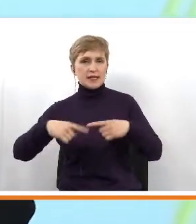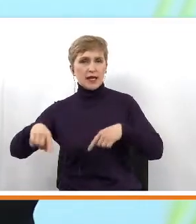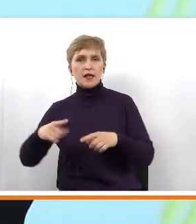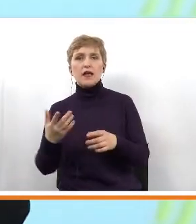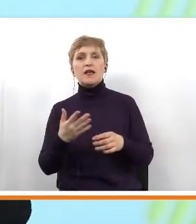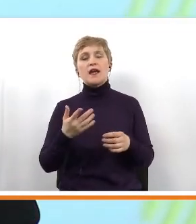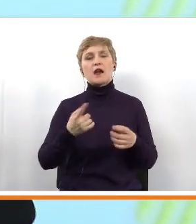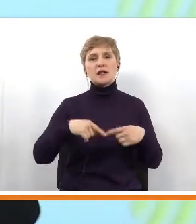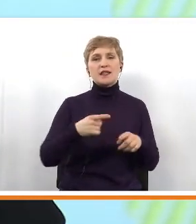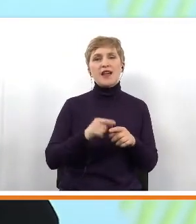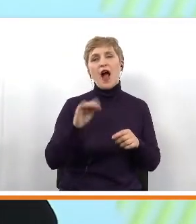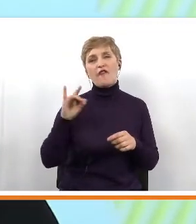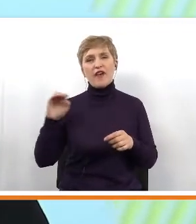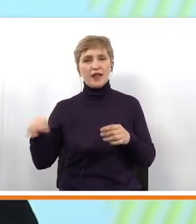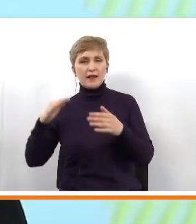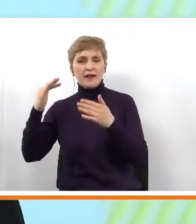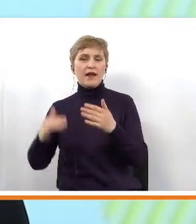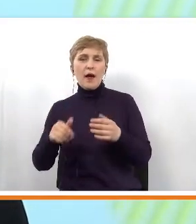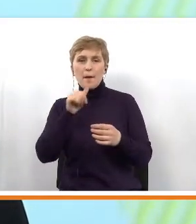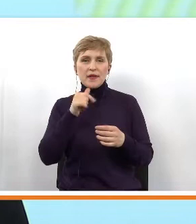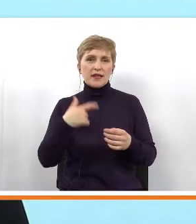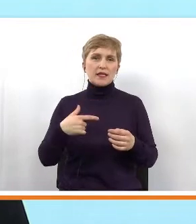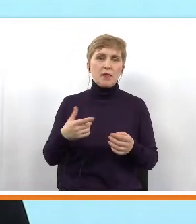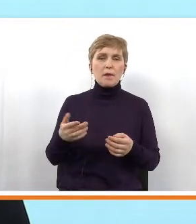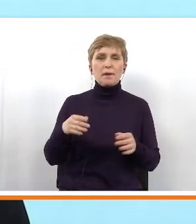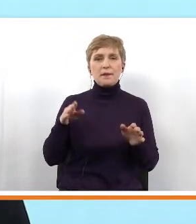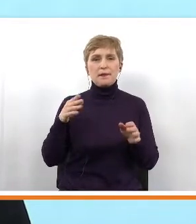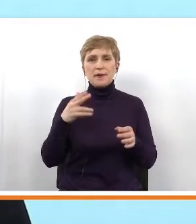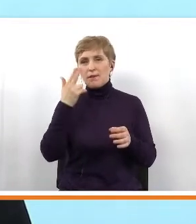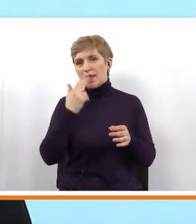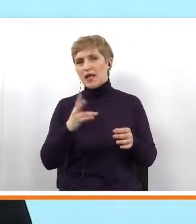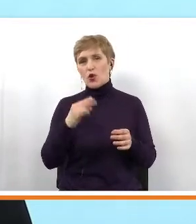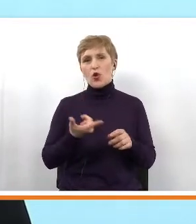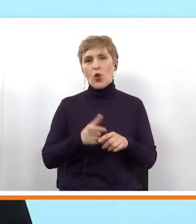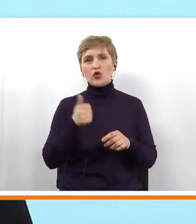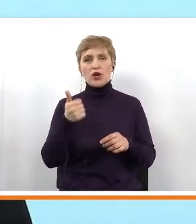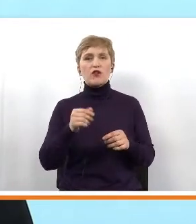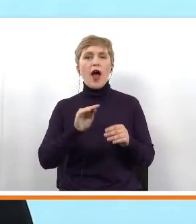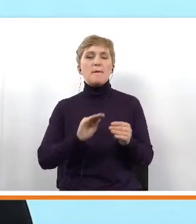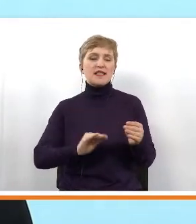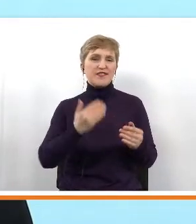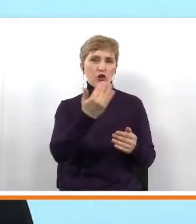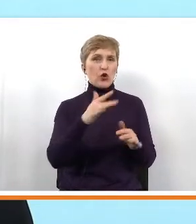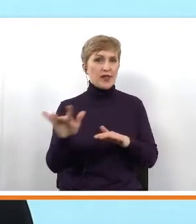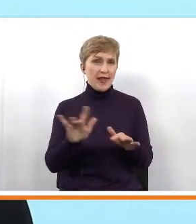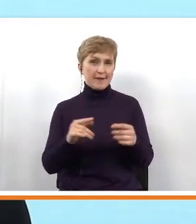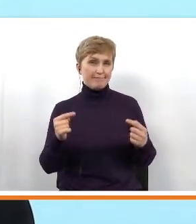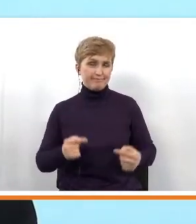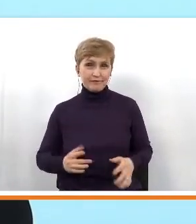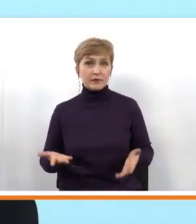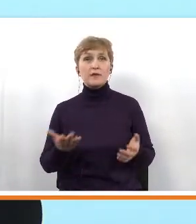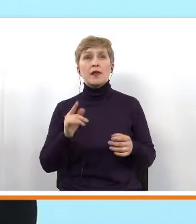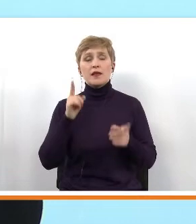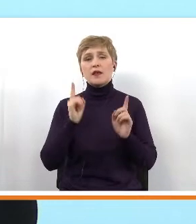АКВЭДы, ну, как бы пытается к себе применить, но они не очень хорошо описывают ее деятельность. И, в общем-то, уже